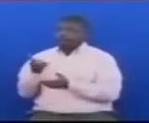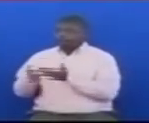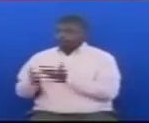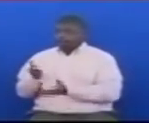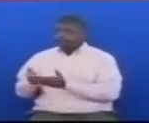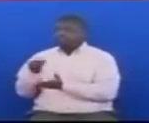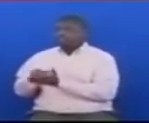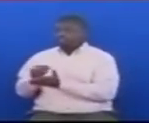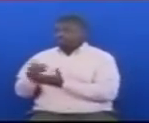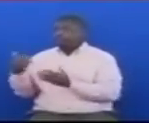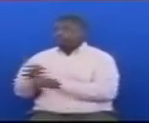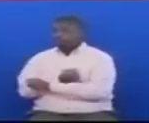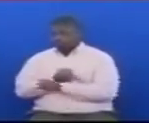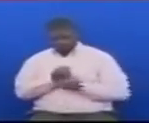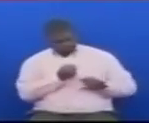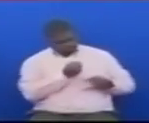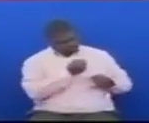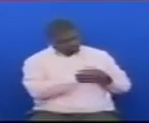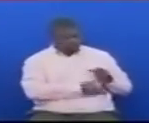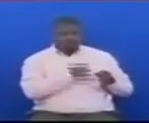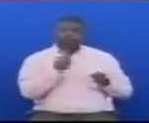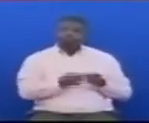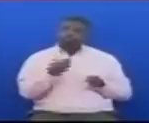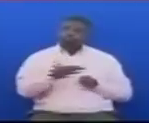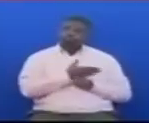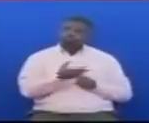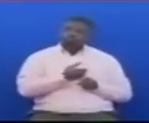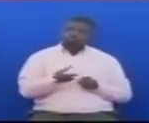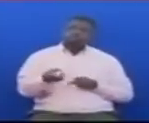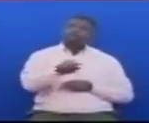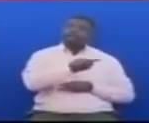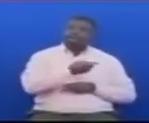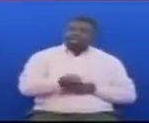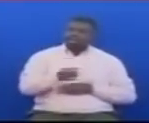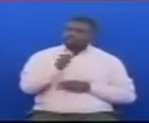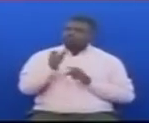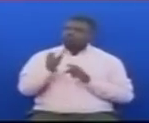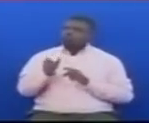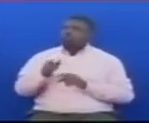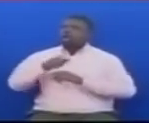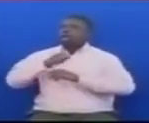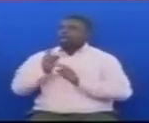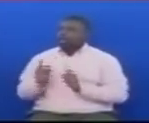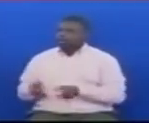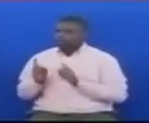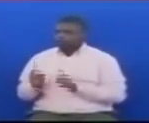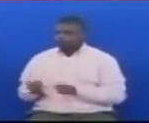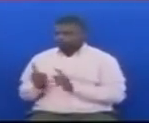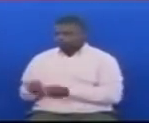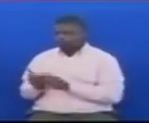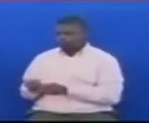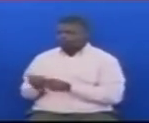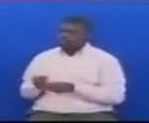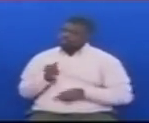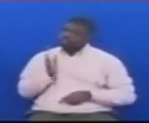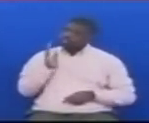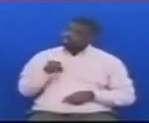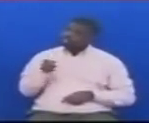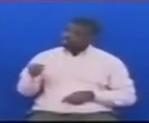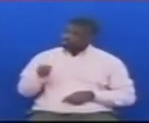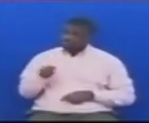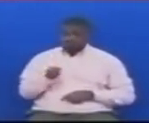utakaporuhusu. Lakini pia kuhusu malimbikizo ya madeni ya walimu, naomba tu nimhakikishie mheshimiwa mbunge kwamba serikali ya awamu ya